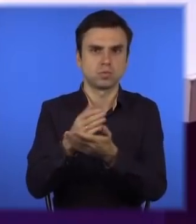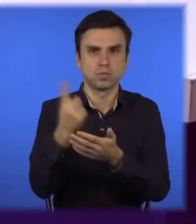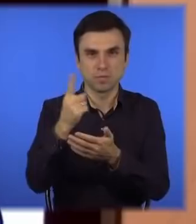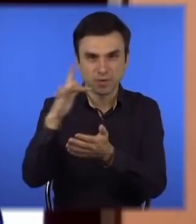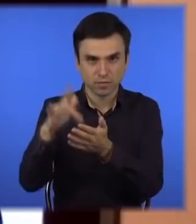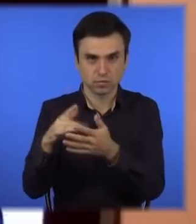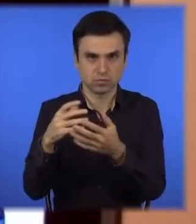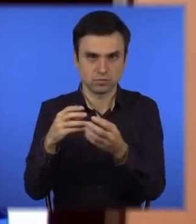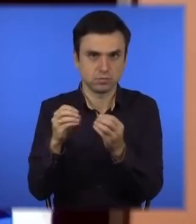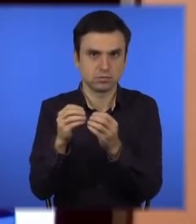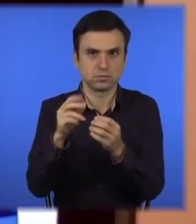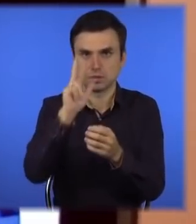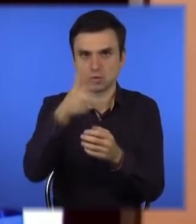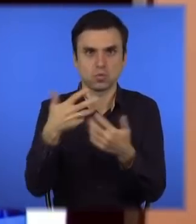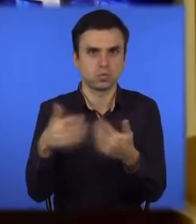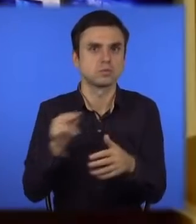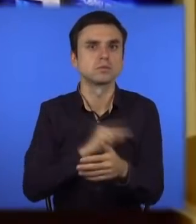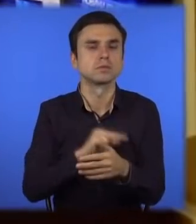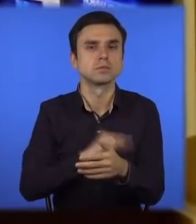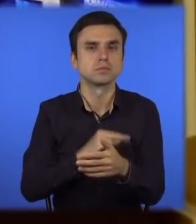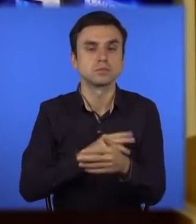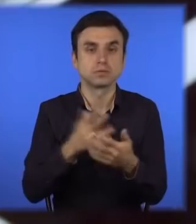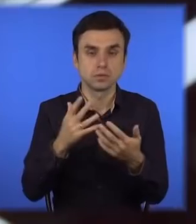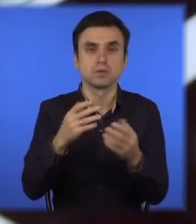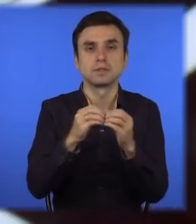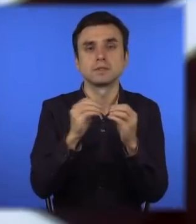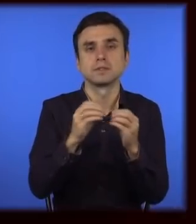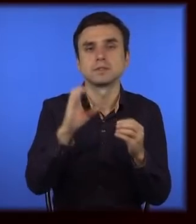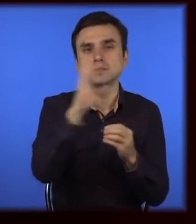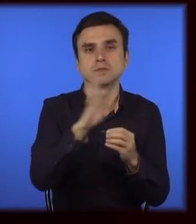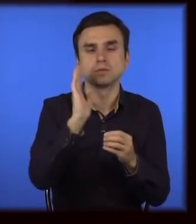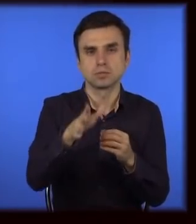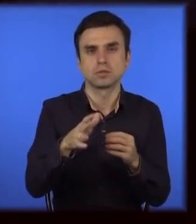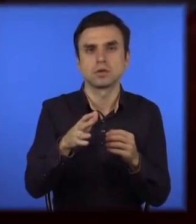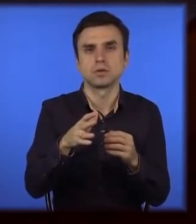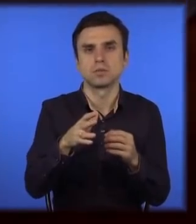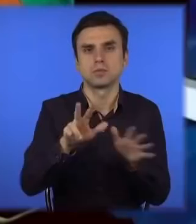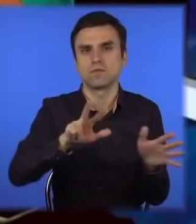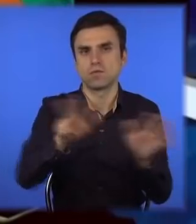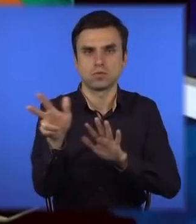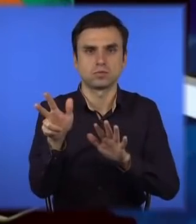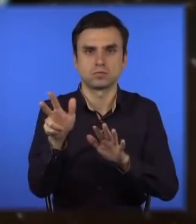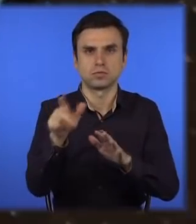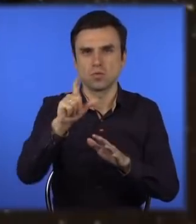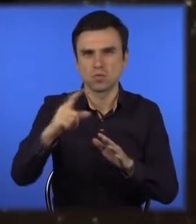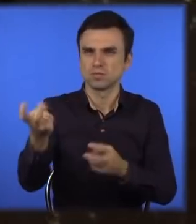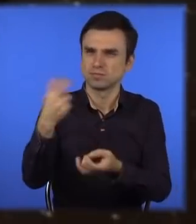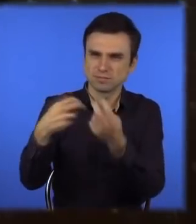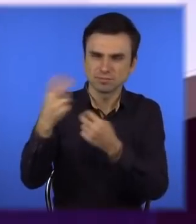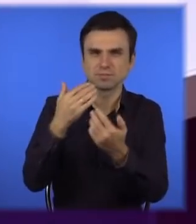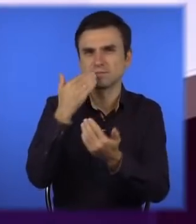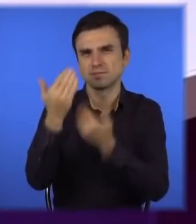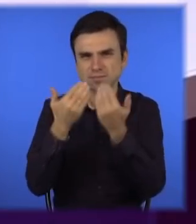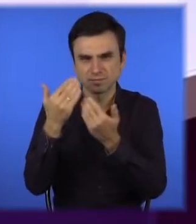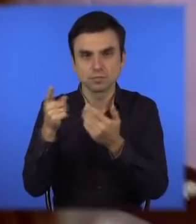10 вересня ми стартуємо з новим сезоном із 8-годинним телемарафоном. Вмикайте перший міський о півдні. Нові проекти